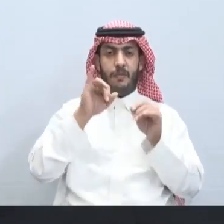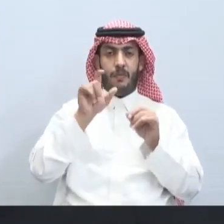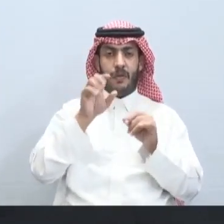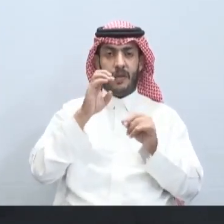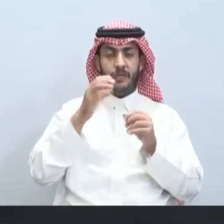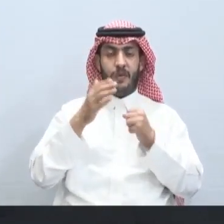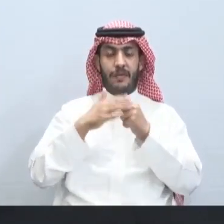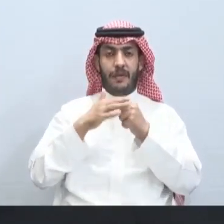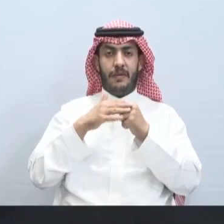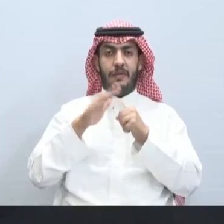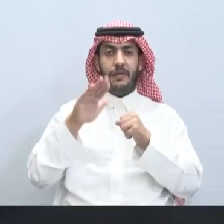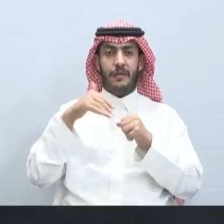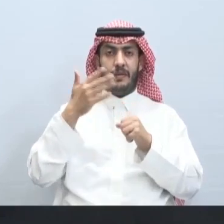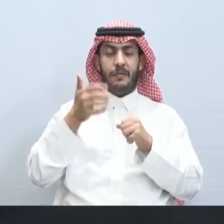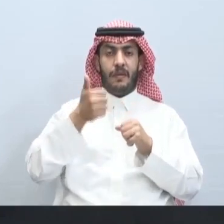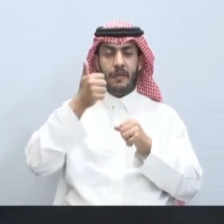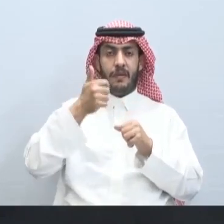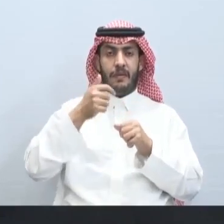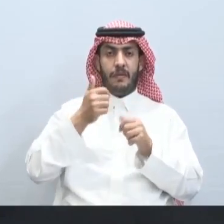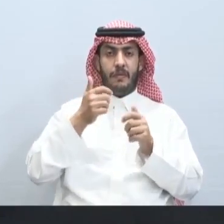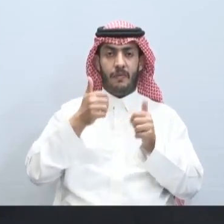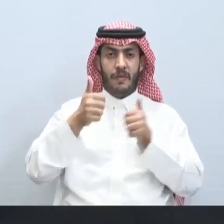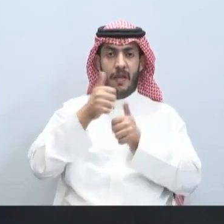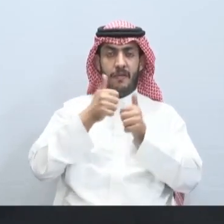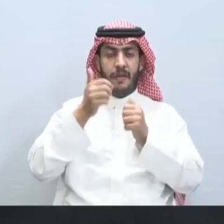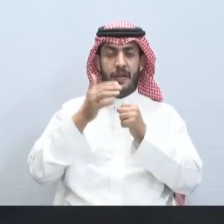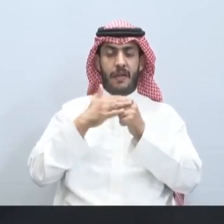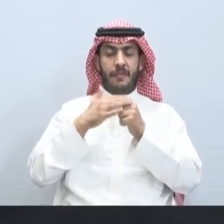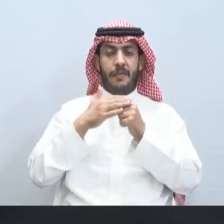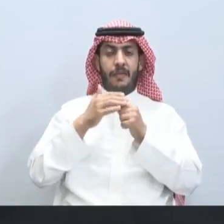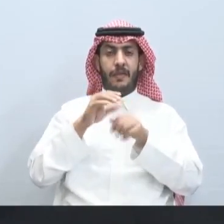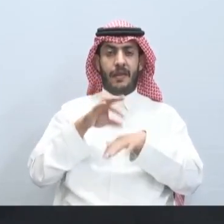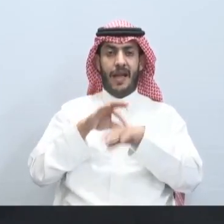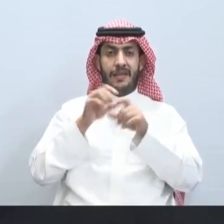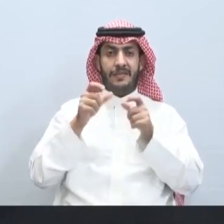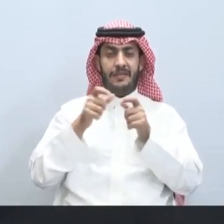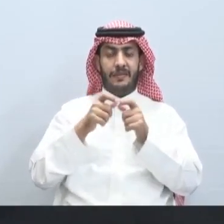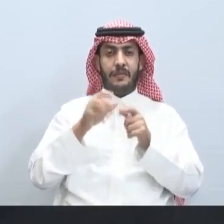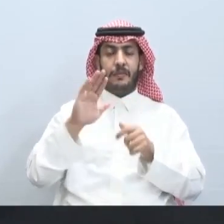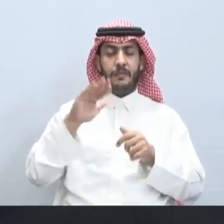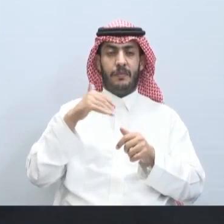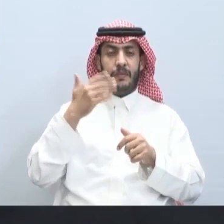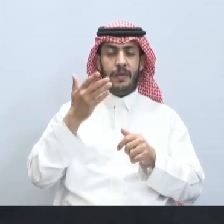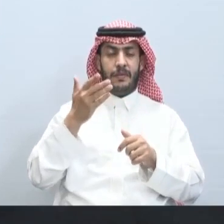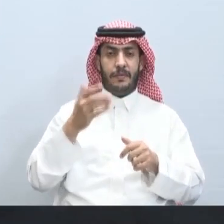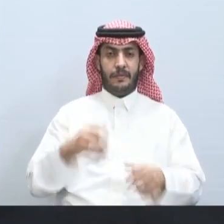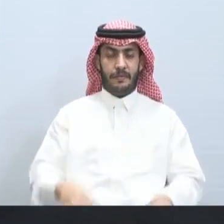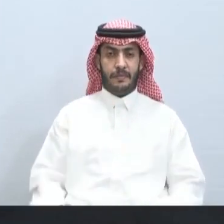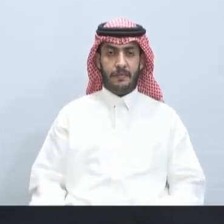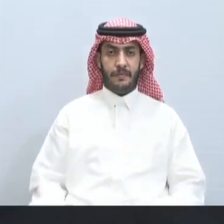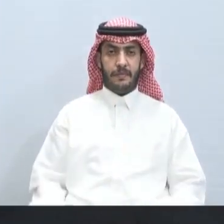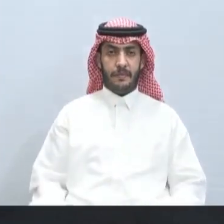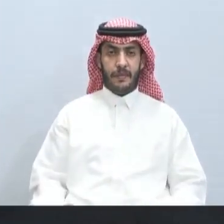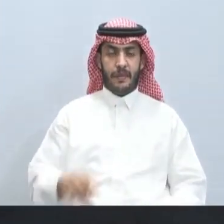والخدمات وبالتالي قد نتميز عن المنافسين في خدمه فئه معينه وبالتالي كما ذكرنا سابقا